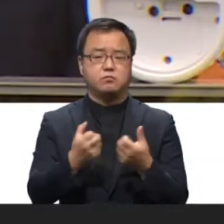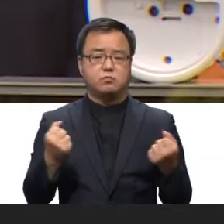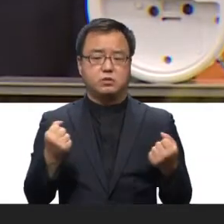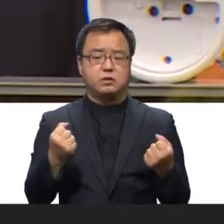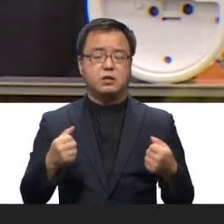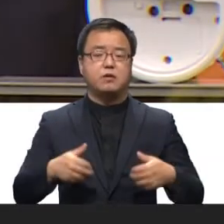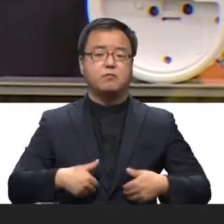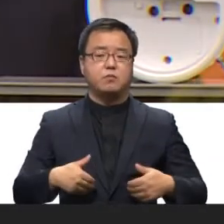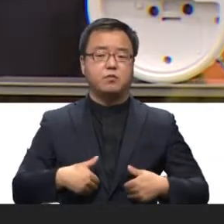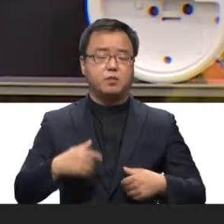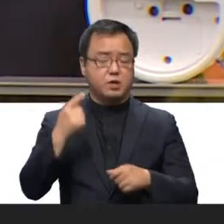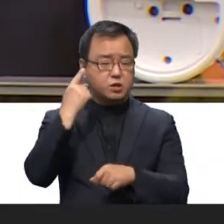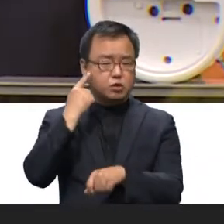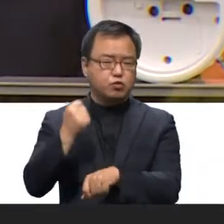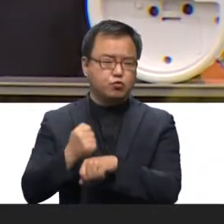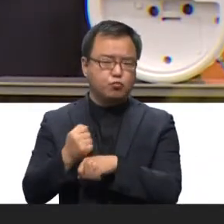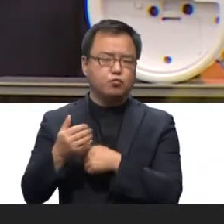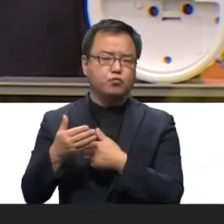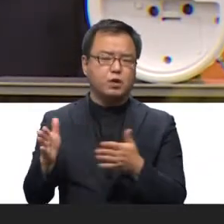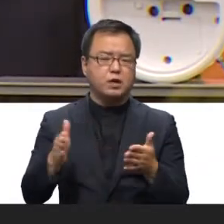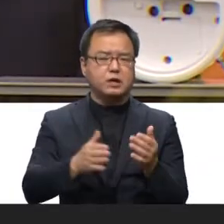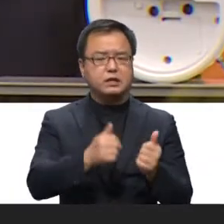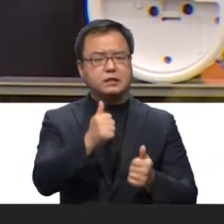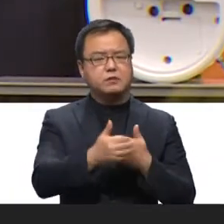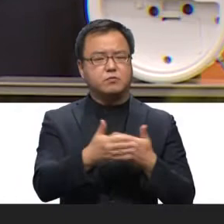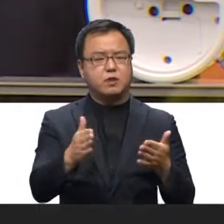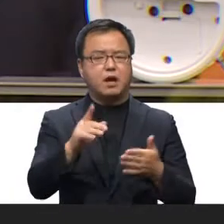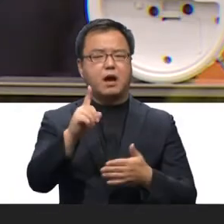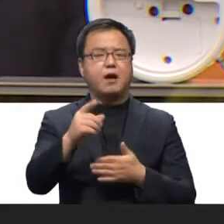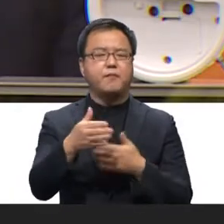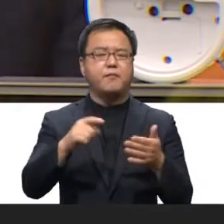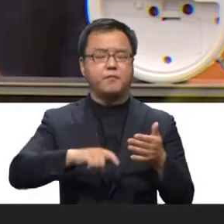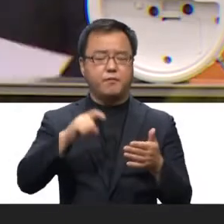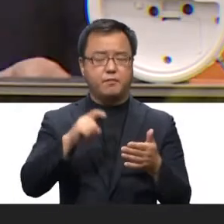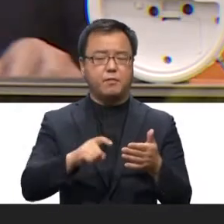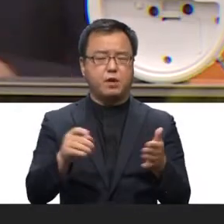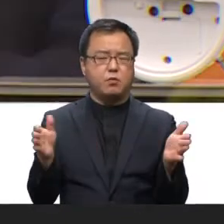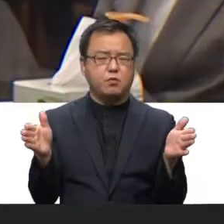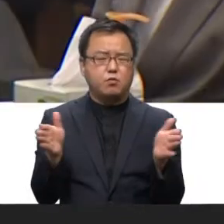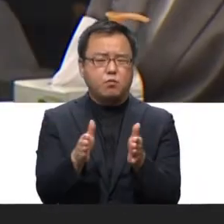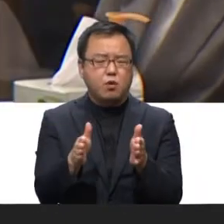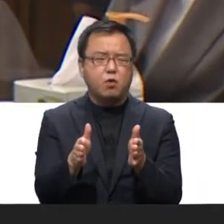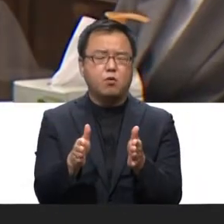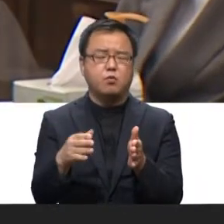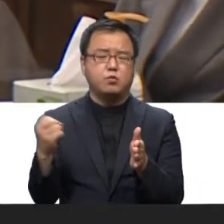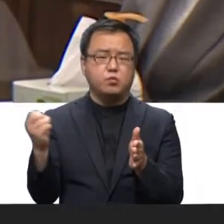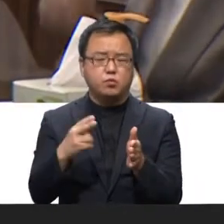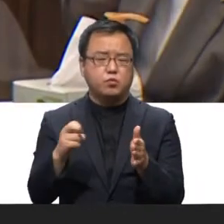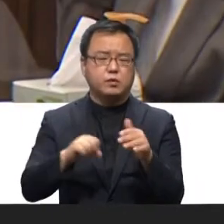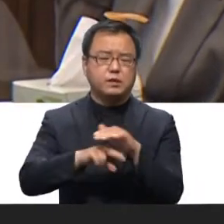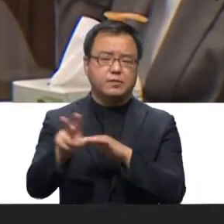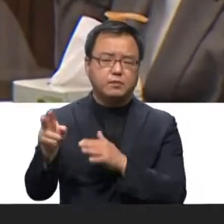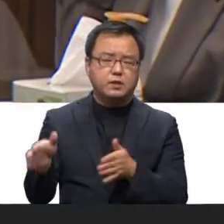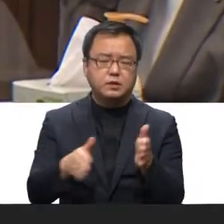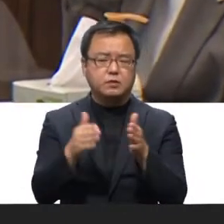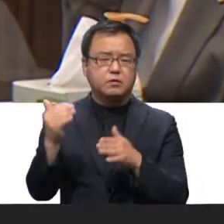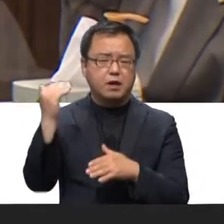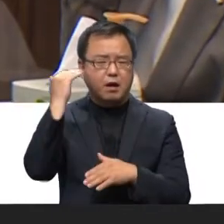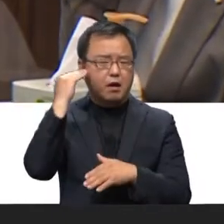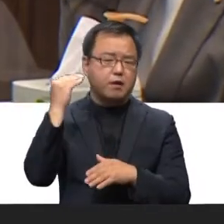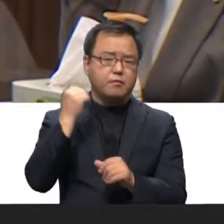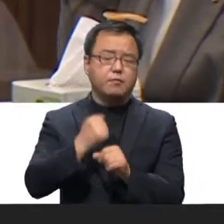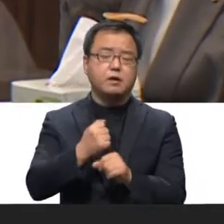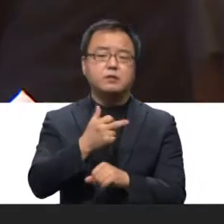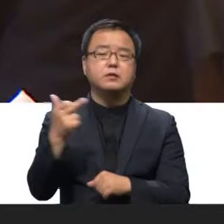연구실과 실험실이 한 방에 있어요. 예. 책상과 시설로 인해가 통로가 협소하고 대피로가 막혀 있고 대형